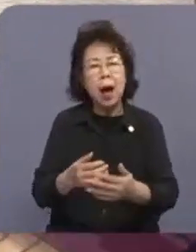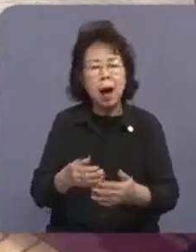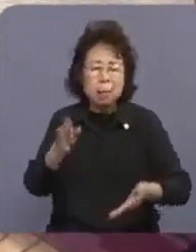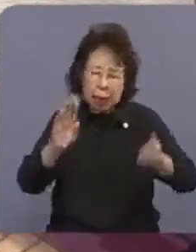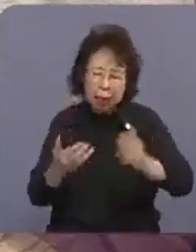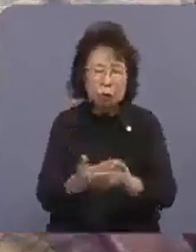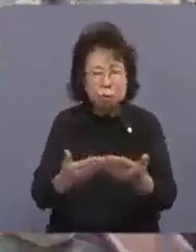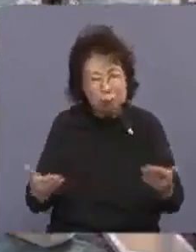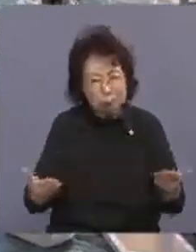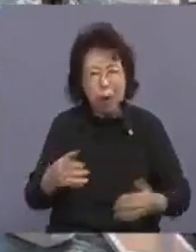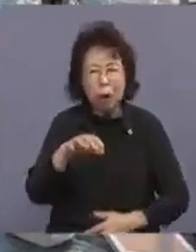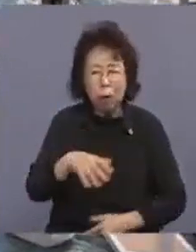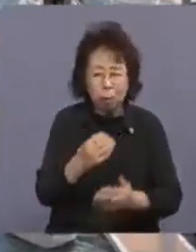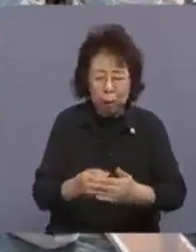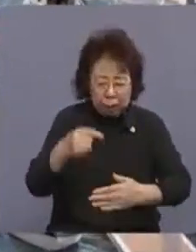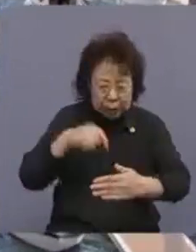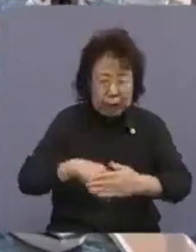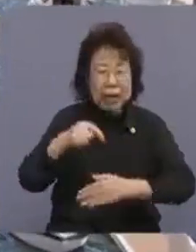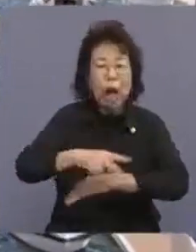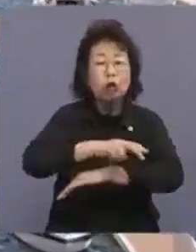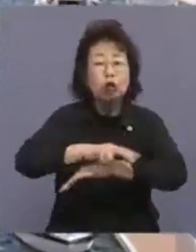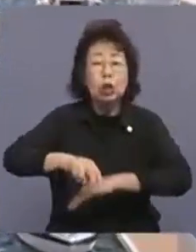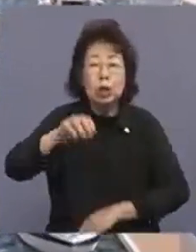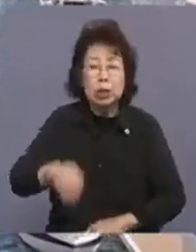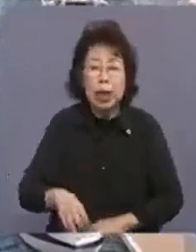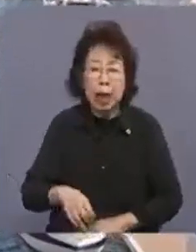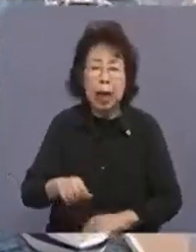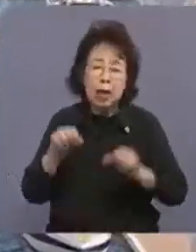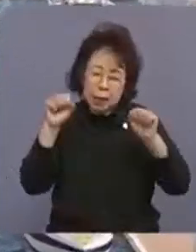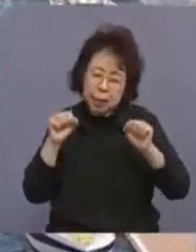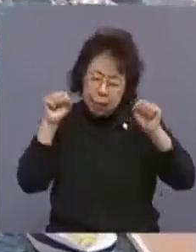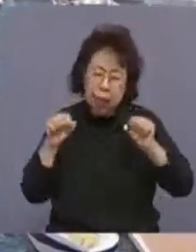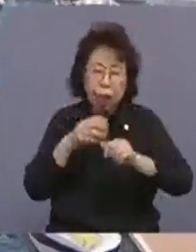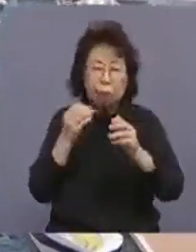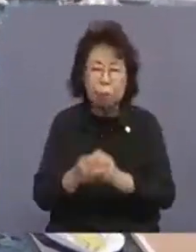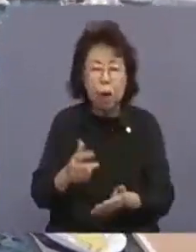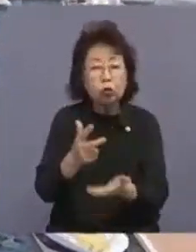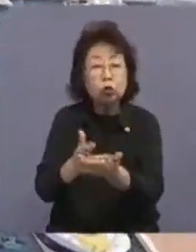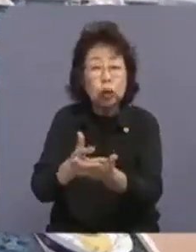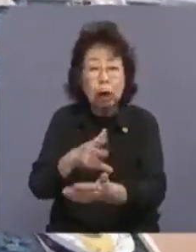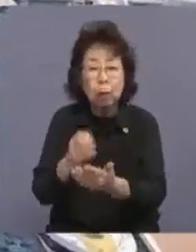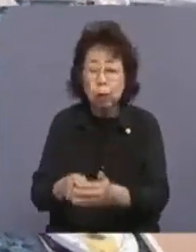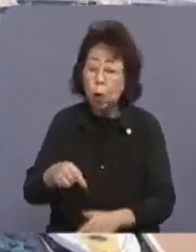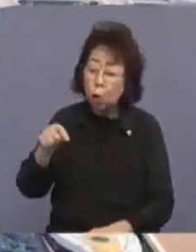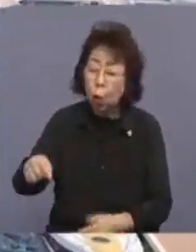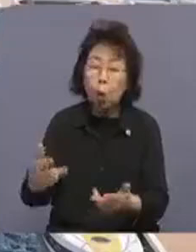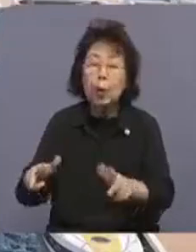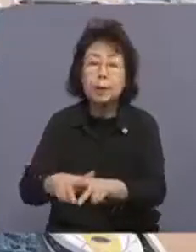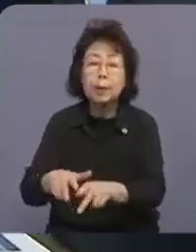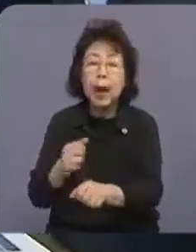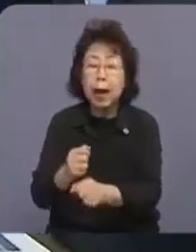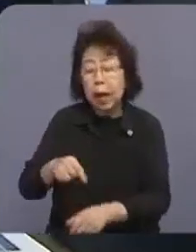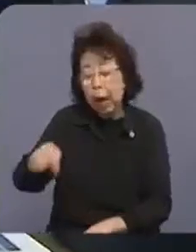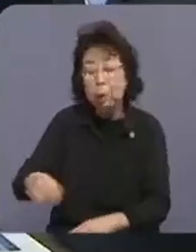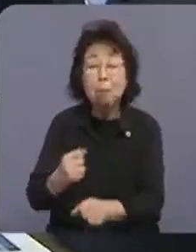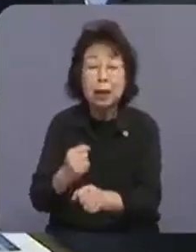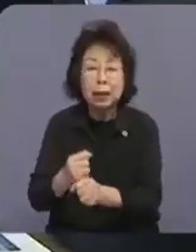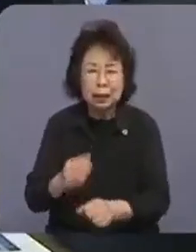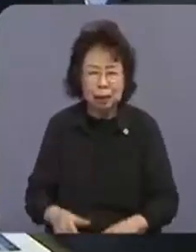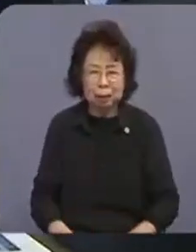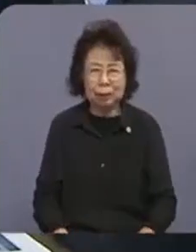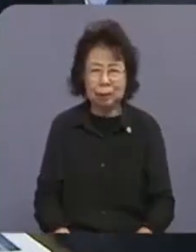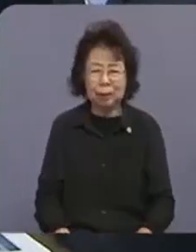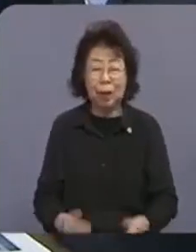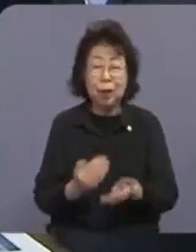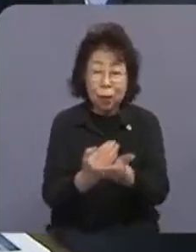공간과 실내외 수영장 체력 단 시설을 넣고 주차장은 공원 아래에 만듭니다 부산시는